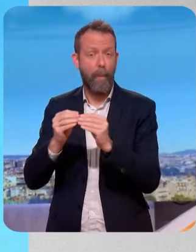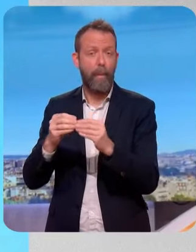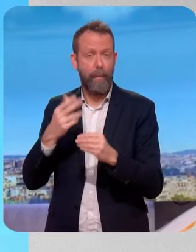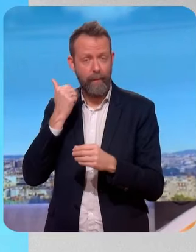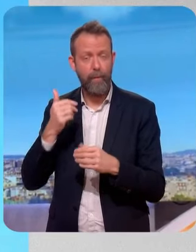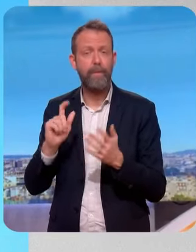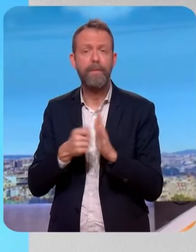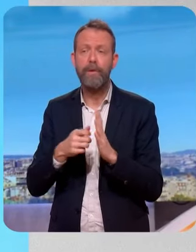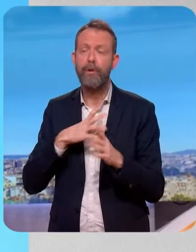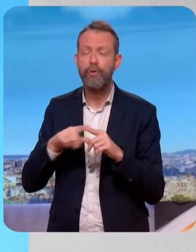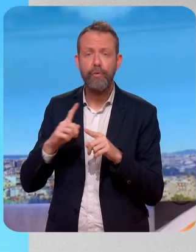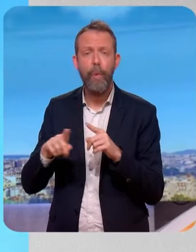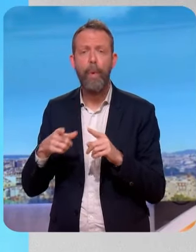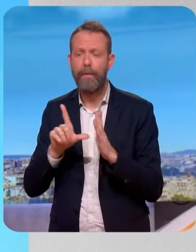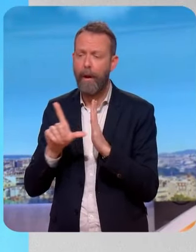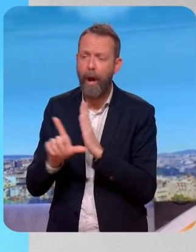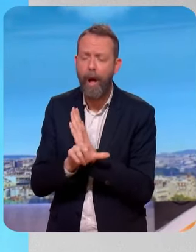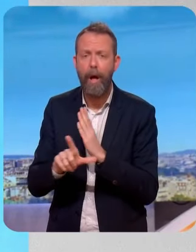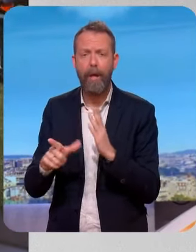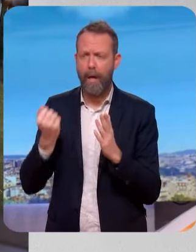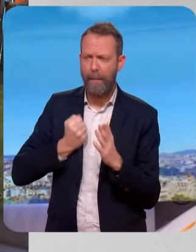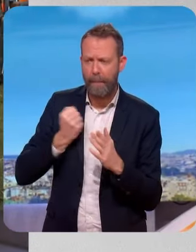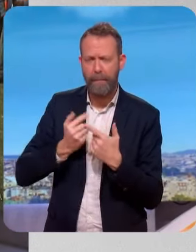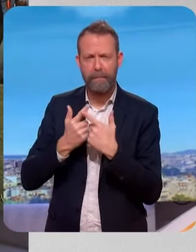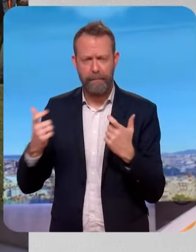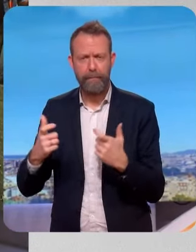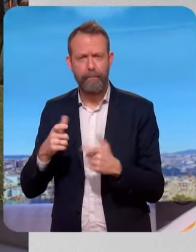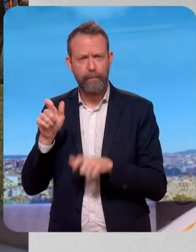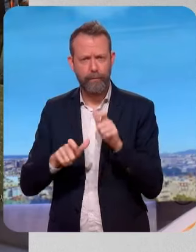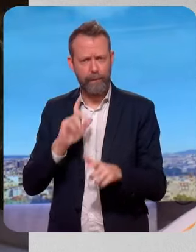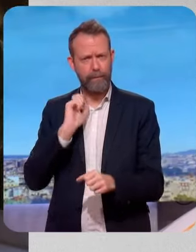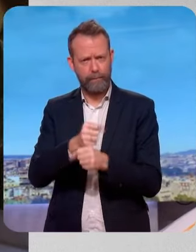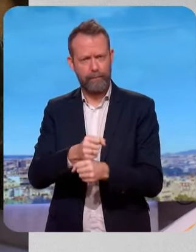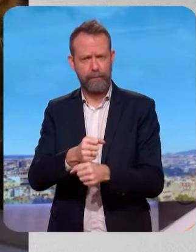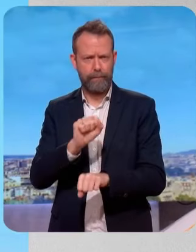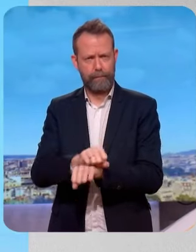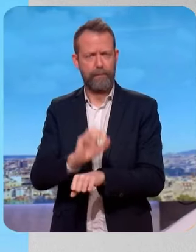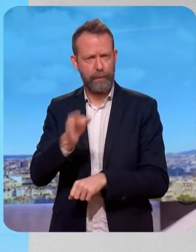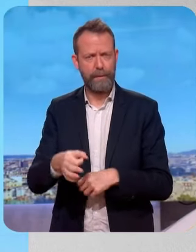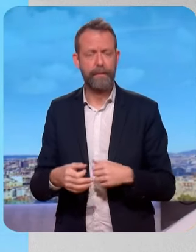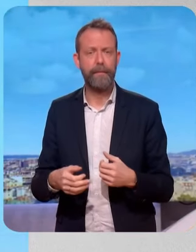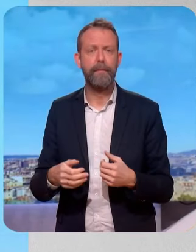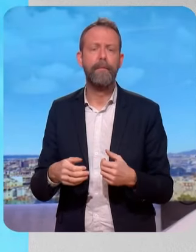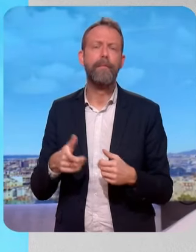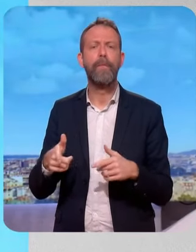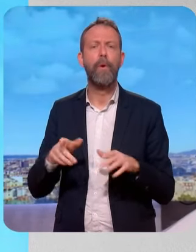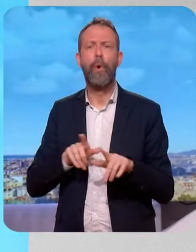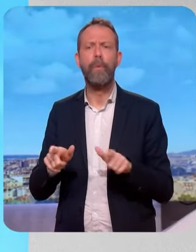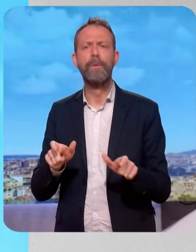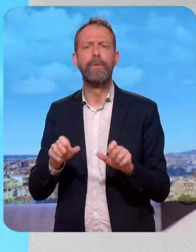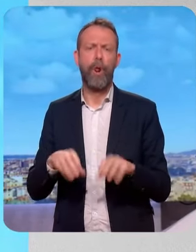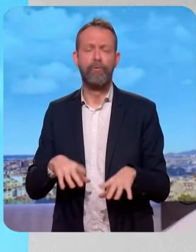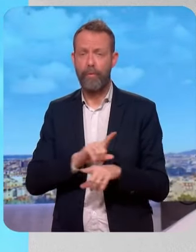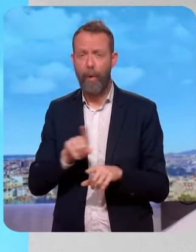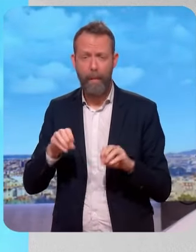Quand il y a eu des choses qui étaient dans l'illégalité avec des dégradations, il y a eu des gens qui ont été interpellés. Le gouvernement a cédé. Mais il a cédé. Non, il n'a pas cédé, il a